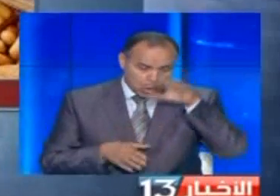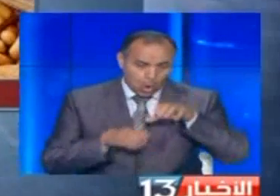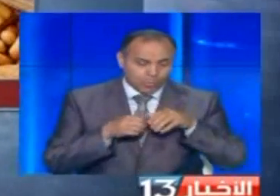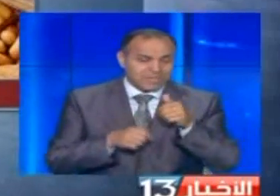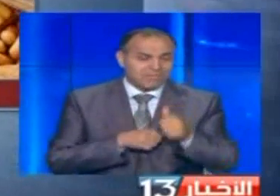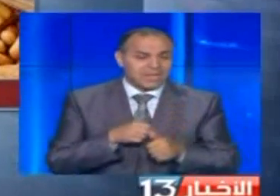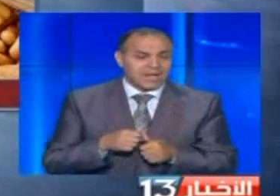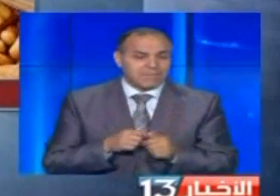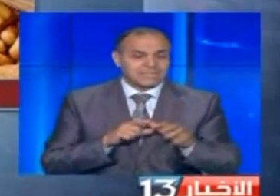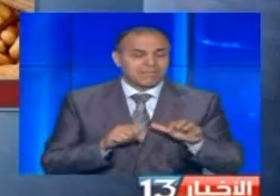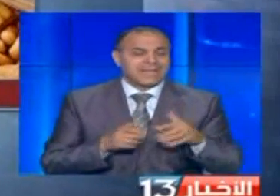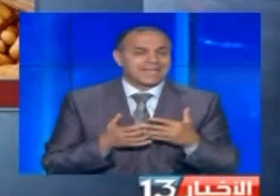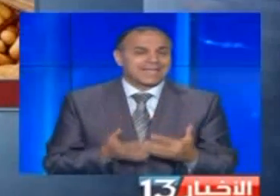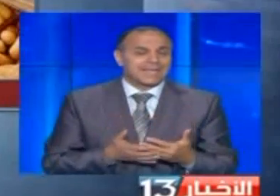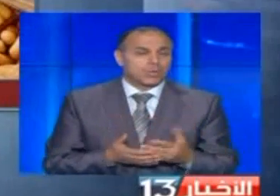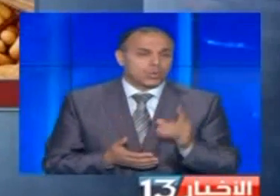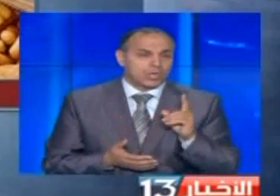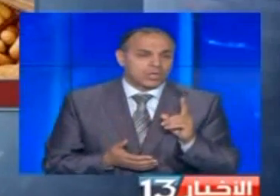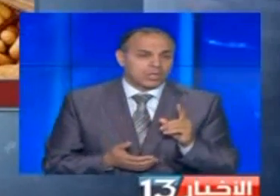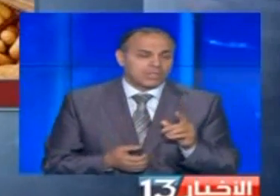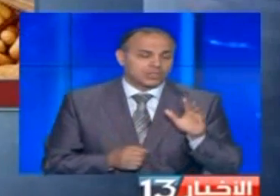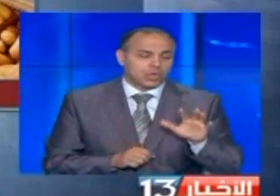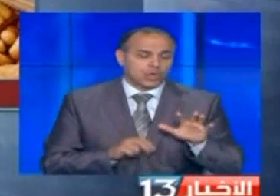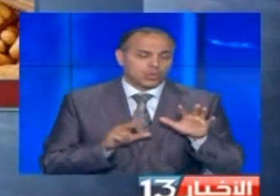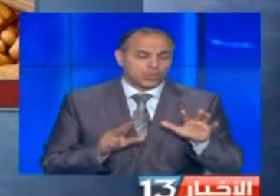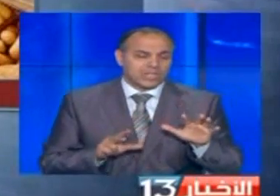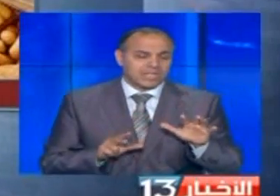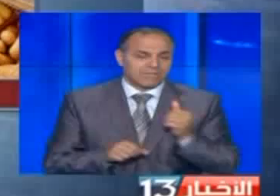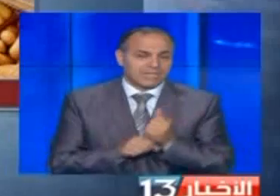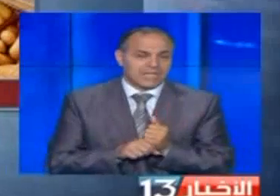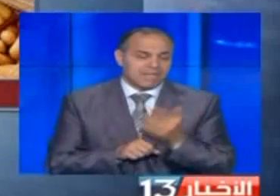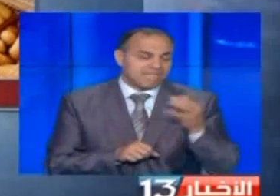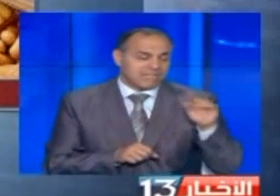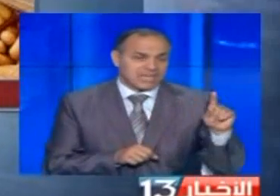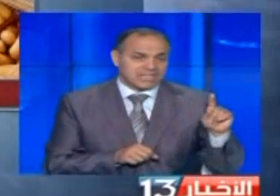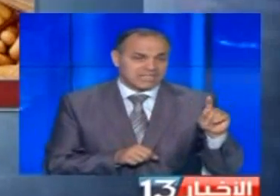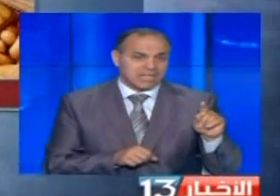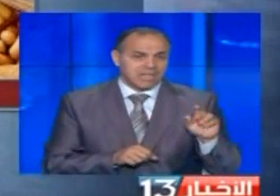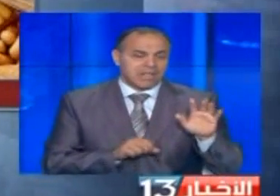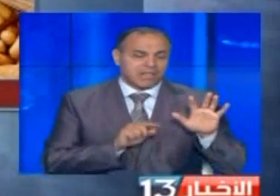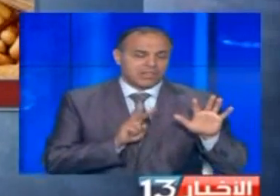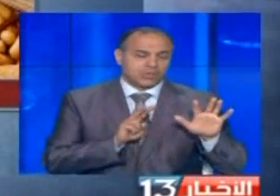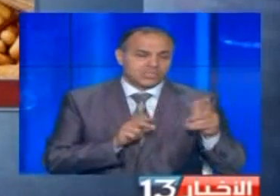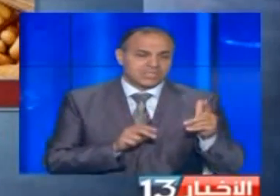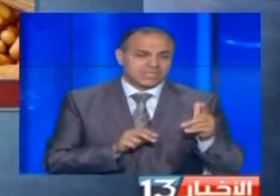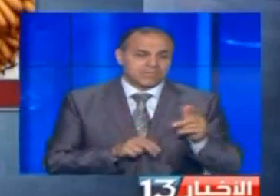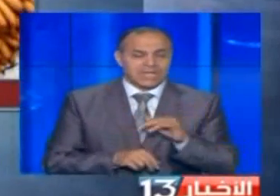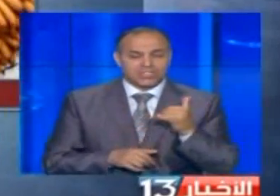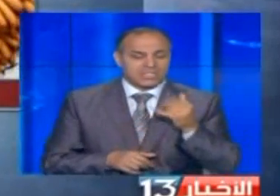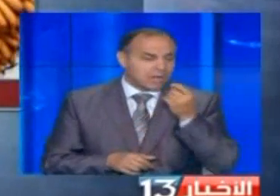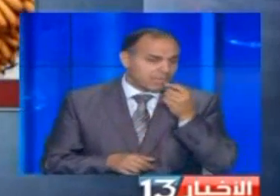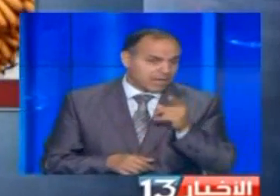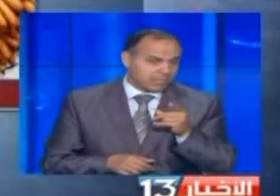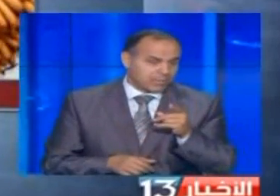سنويا 70 كيلوغراما مقابل 58 كيلوغرام للفرنسي و62 كيلوغرام للجزائري.